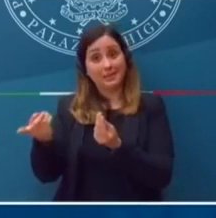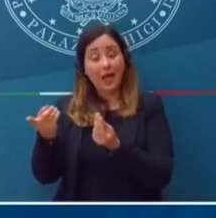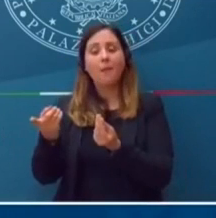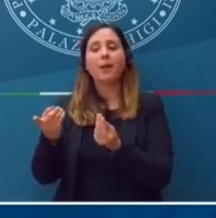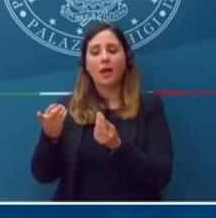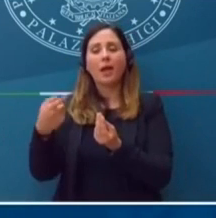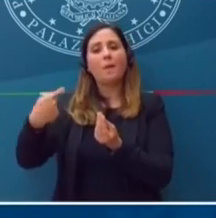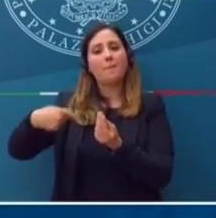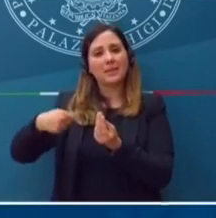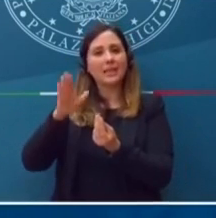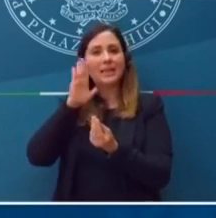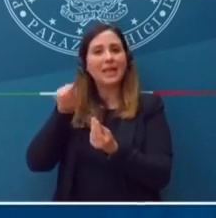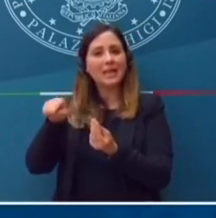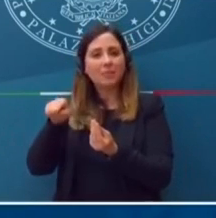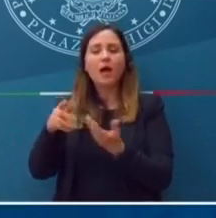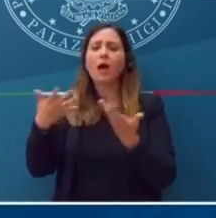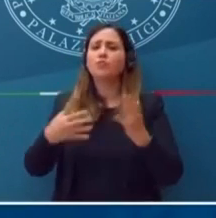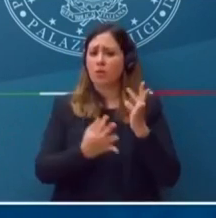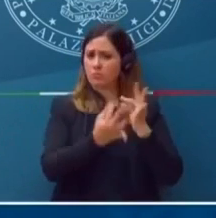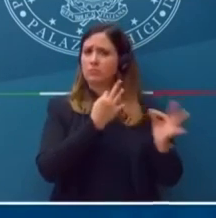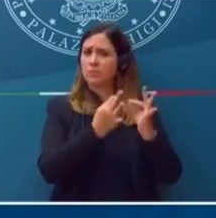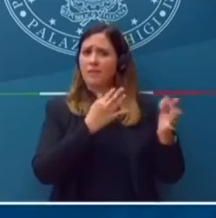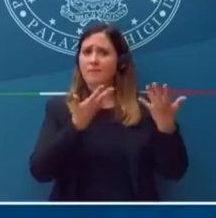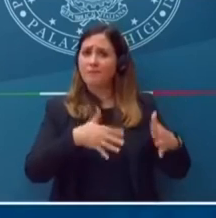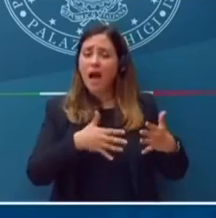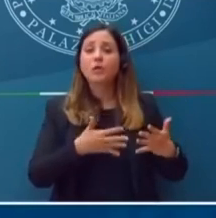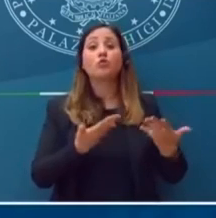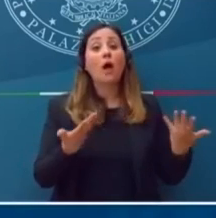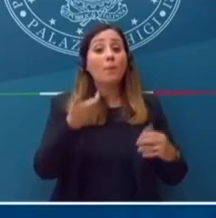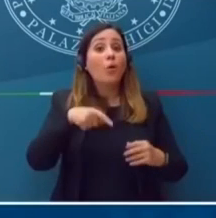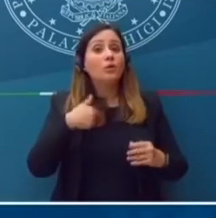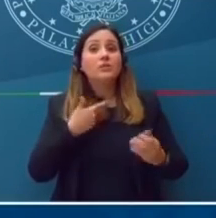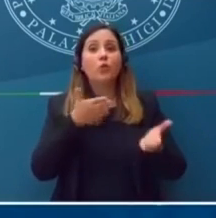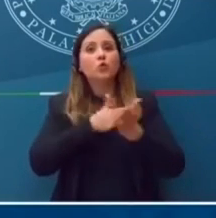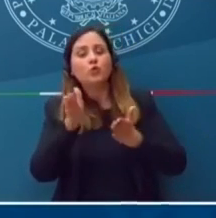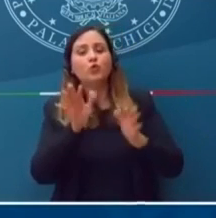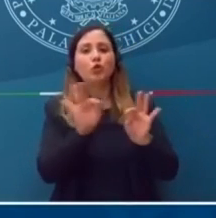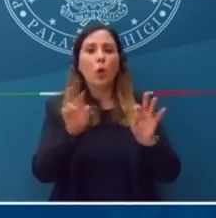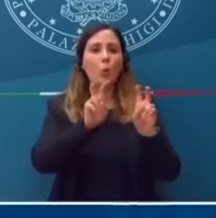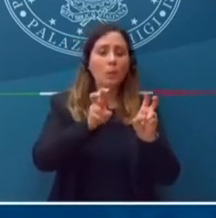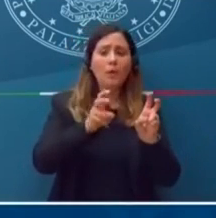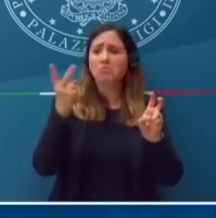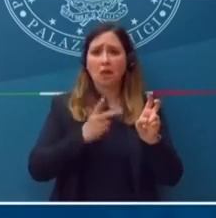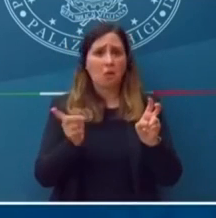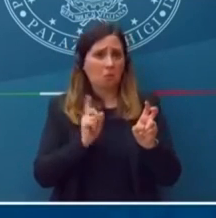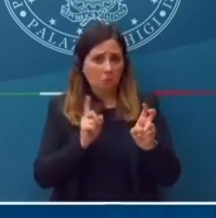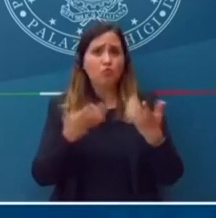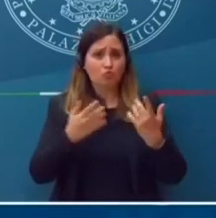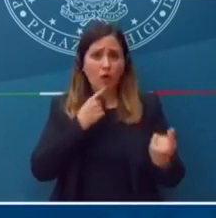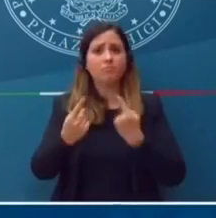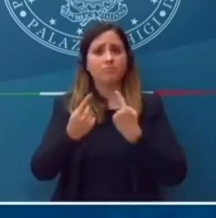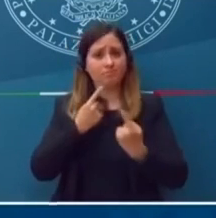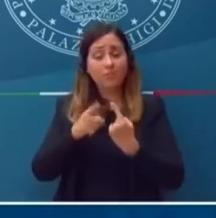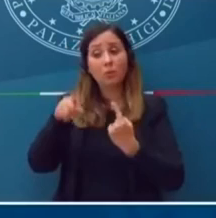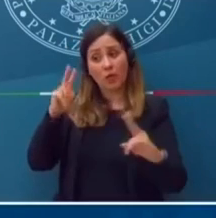mi sono stato criticato per non averli toccati, in realtà sono stati discussi, toccati, sia nel confronto bilaterale, sia